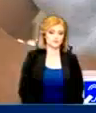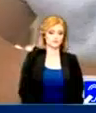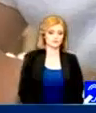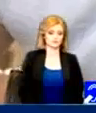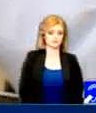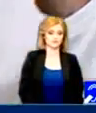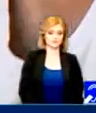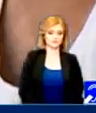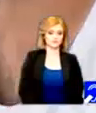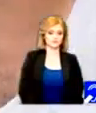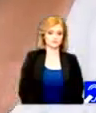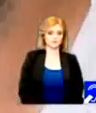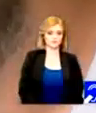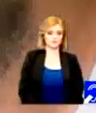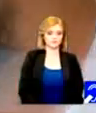pentru conturile în valută.